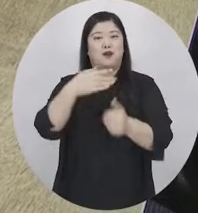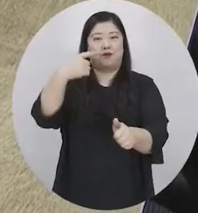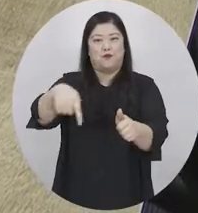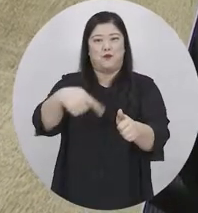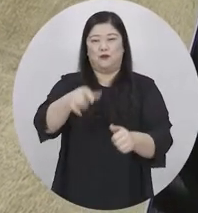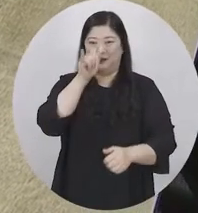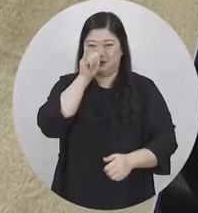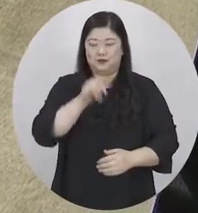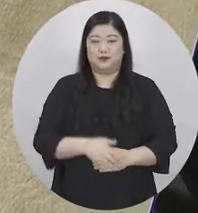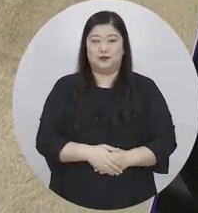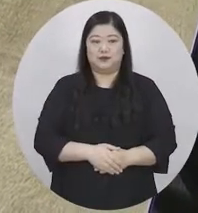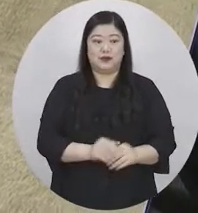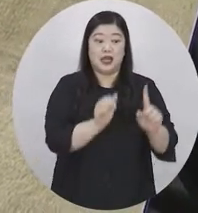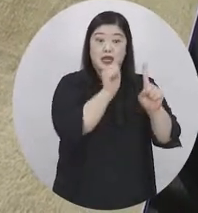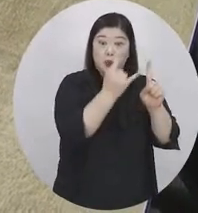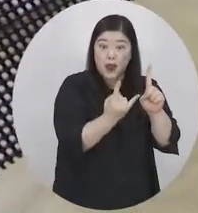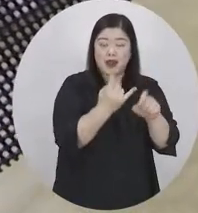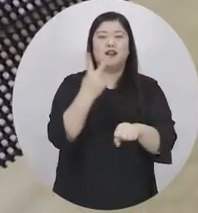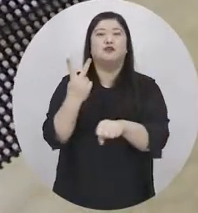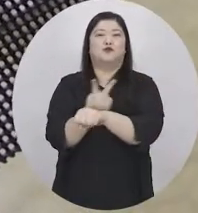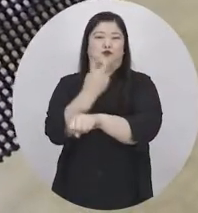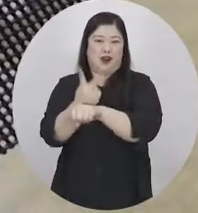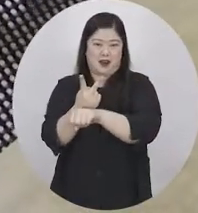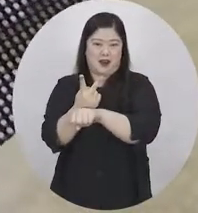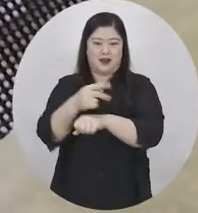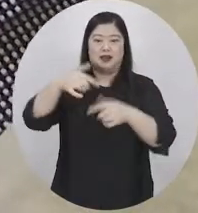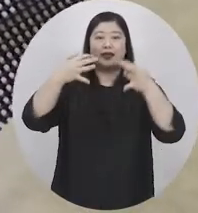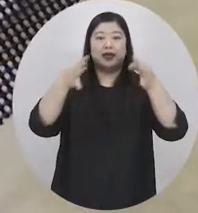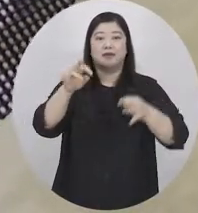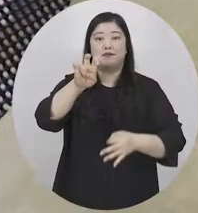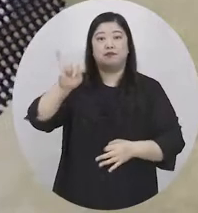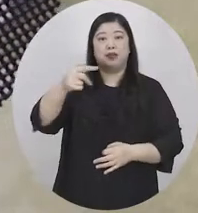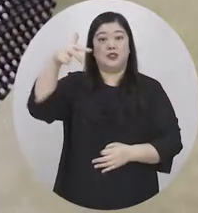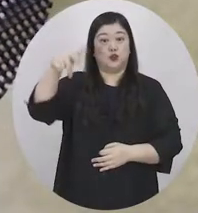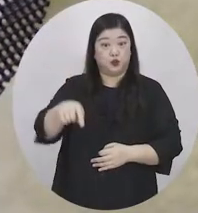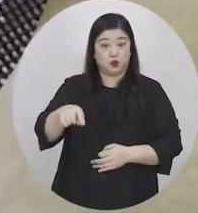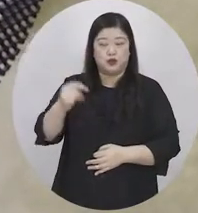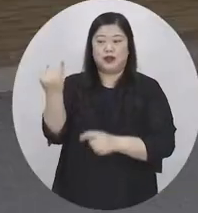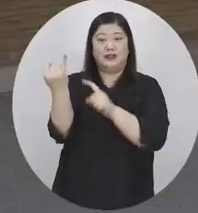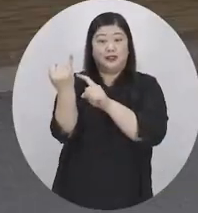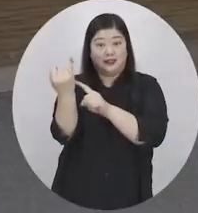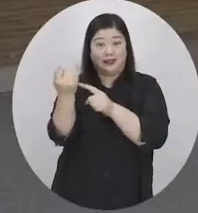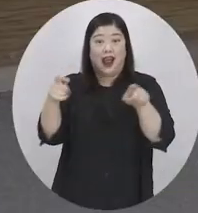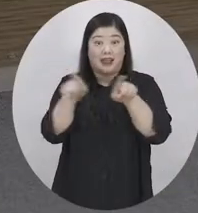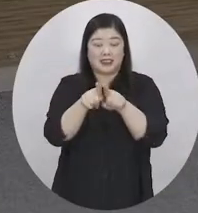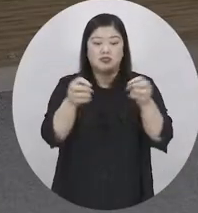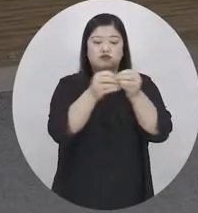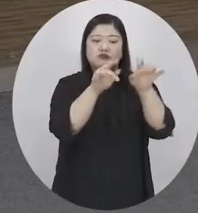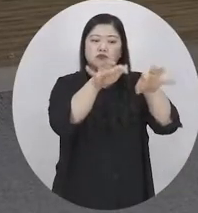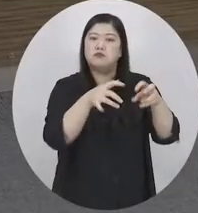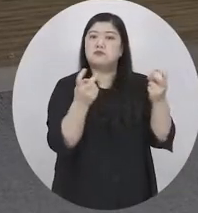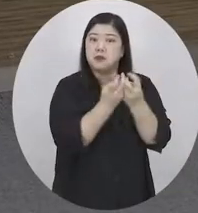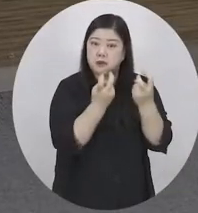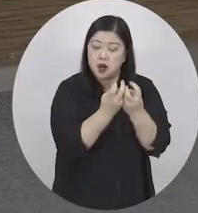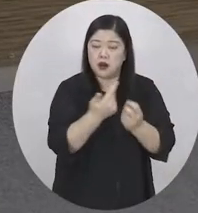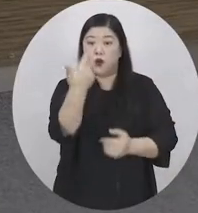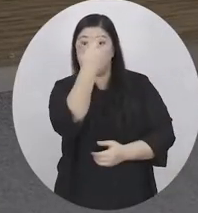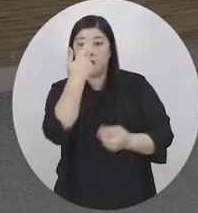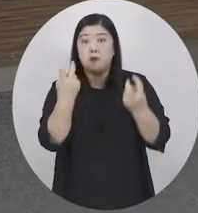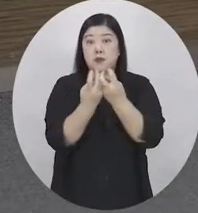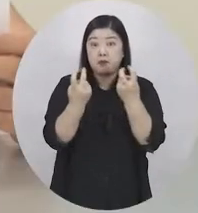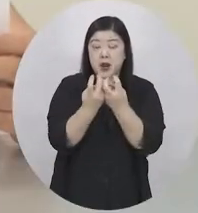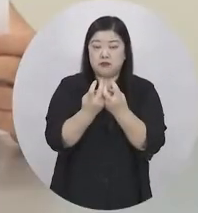교육이 진행됩니다. 1회 2시간의 특강으로 강서구청 김민주 아나운서와 함께 대본 작성과 카메라 테스트